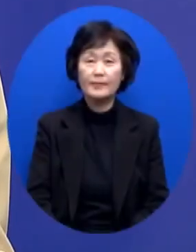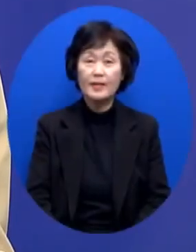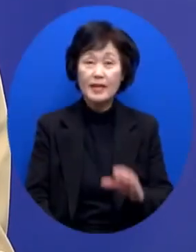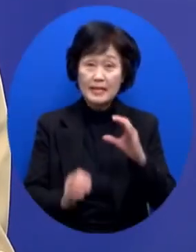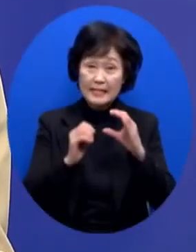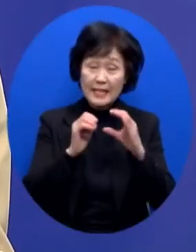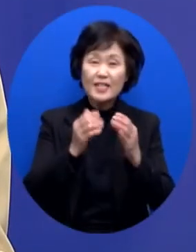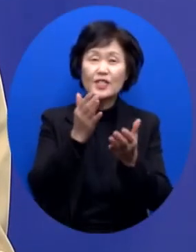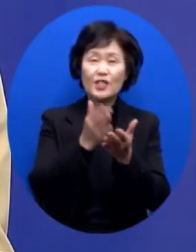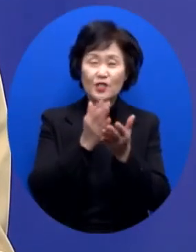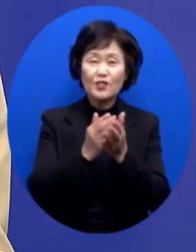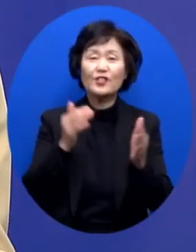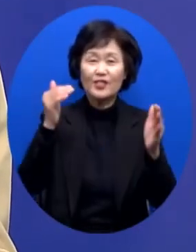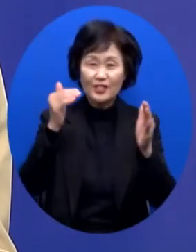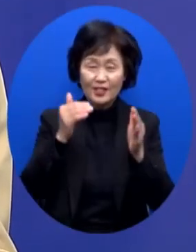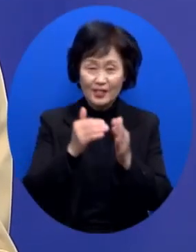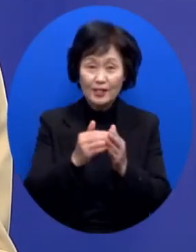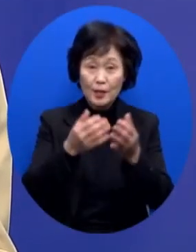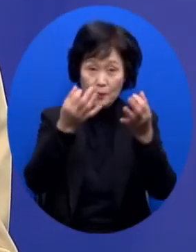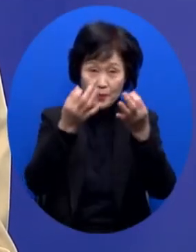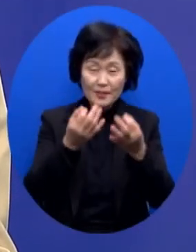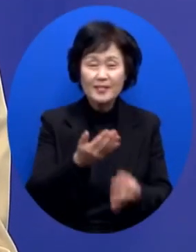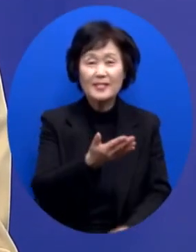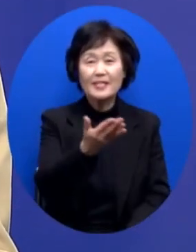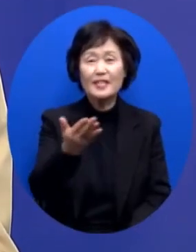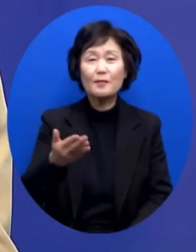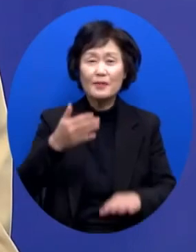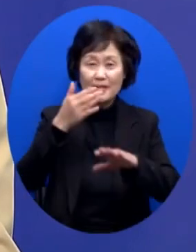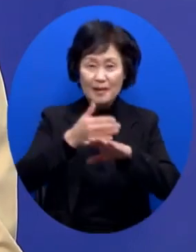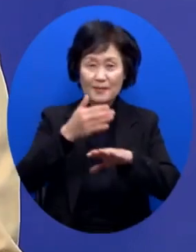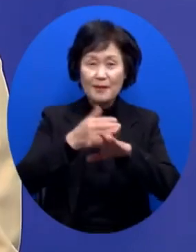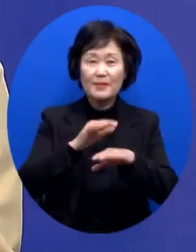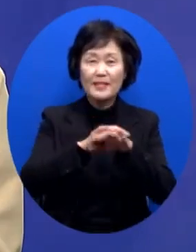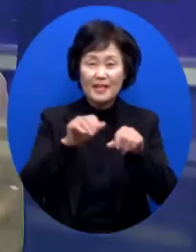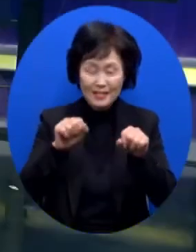제대 수녀 쏘는 순서 여기까지입니다 시청해 주신 여러분 고맙습니다